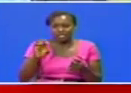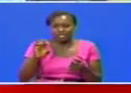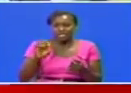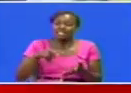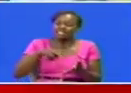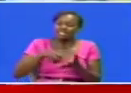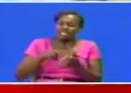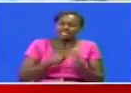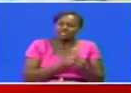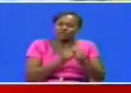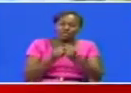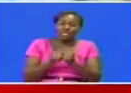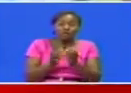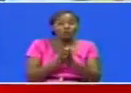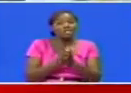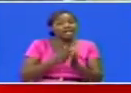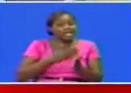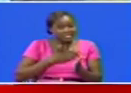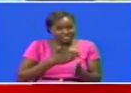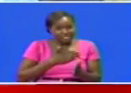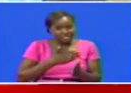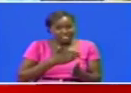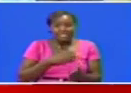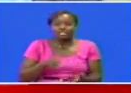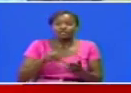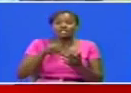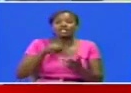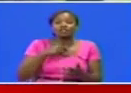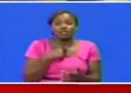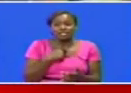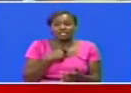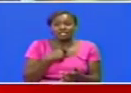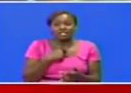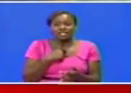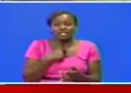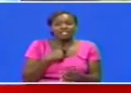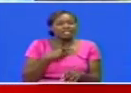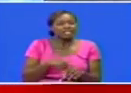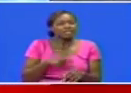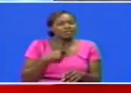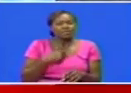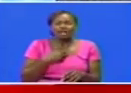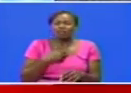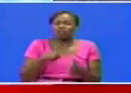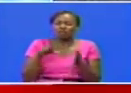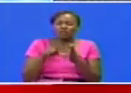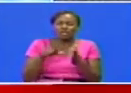Kusimama pamoja na sisi. Na mimi haswa wakati huu ambao tumekuwa na shida kubwa zaidi.